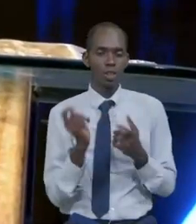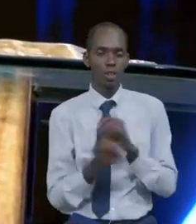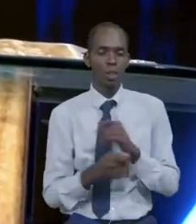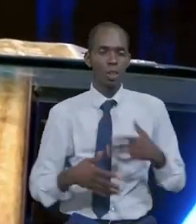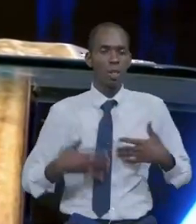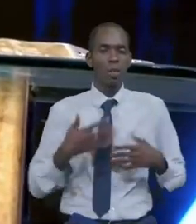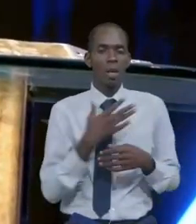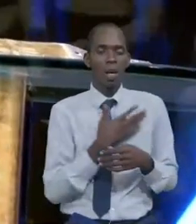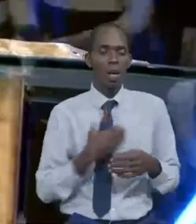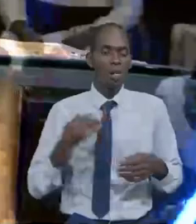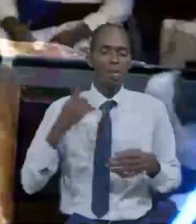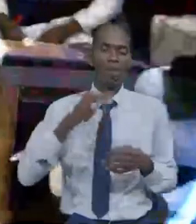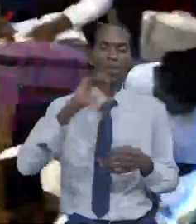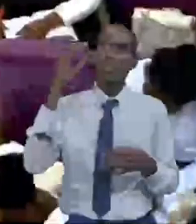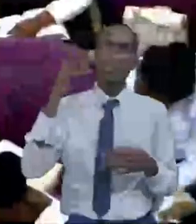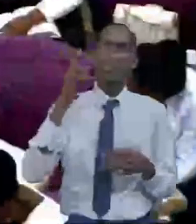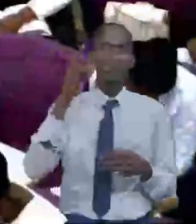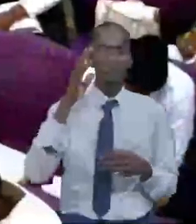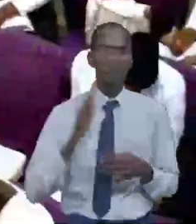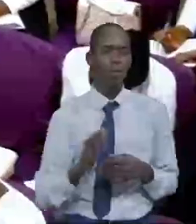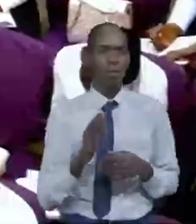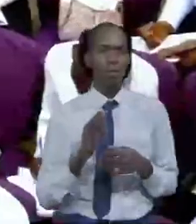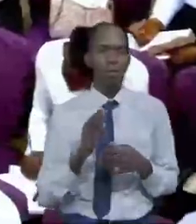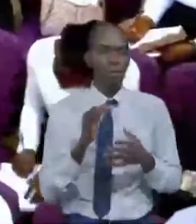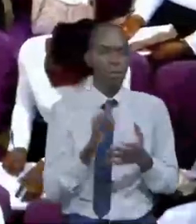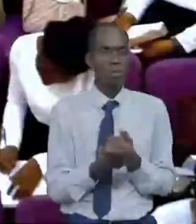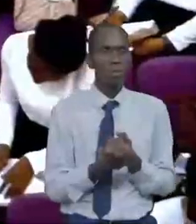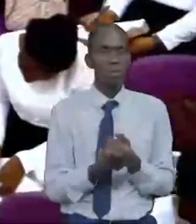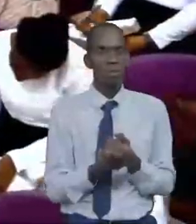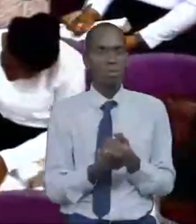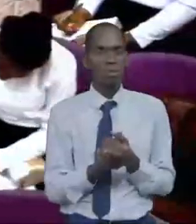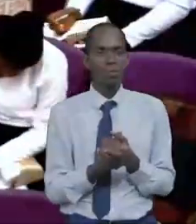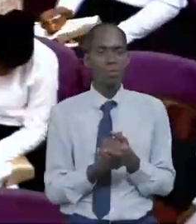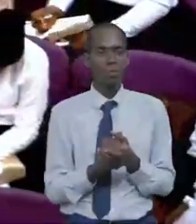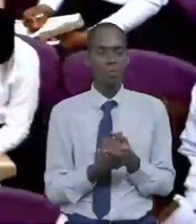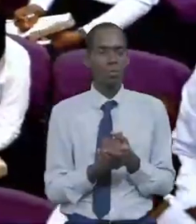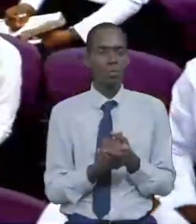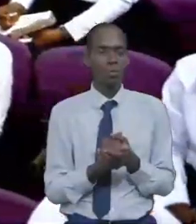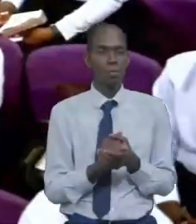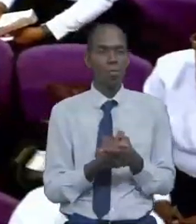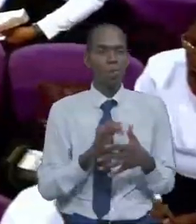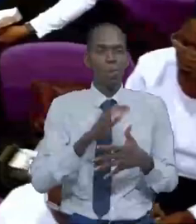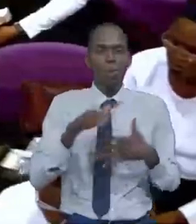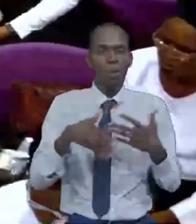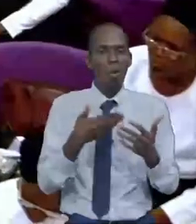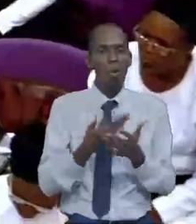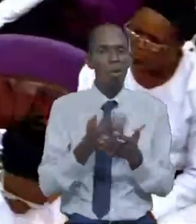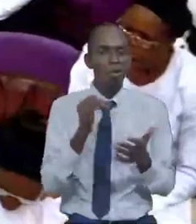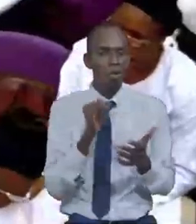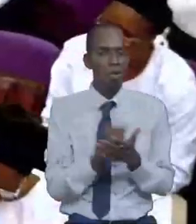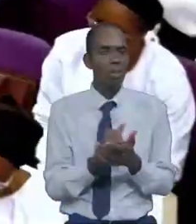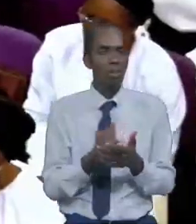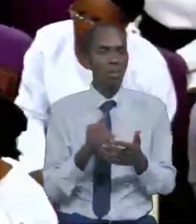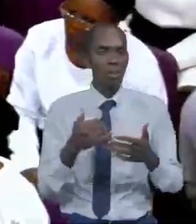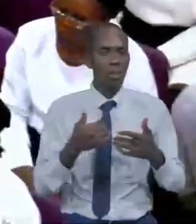de Dieu qui est arrivée à sa vie. Et tous ceux qui l'entendaient, petits et grands, tous ceux qui l'entendaient,